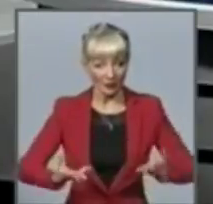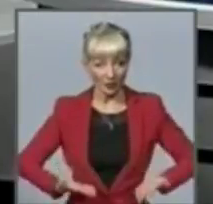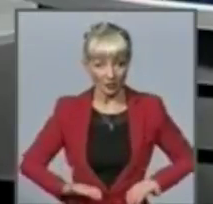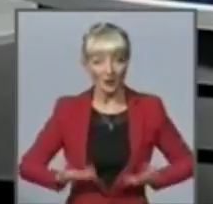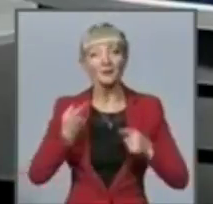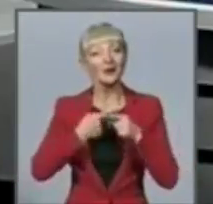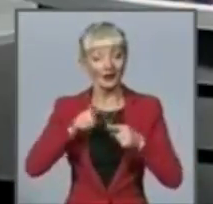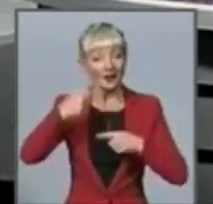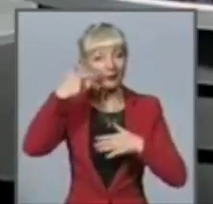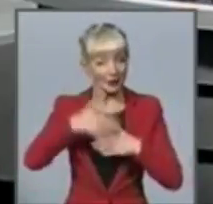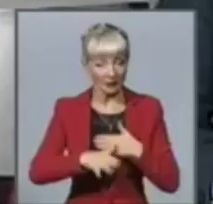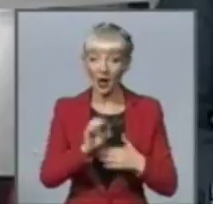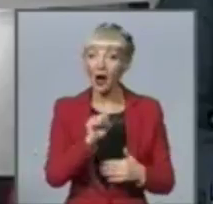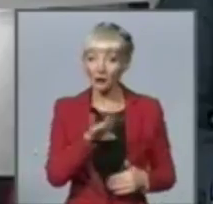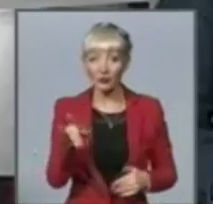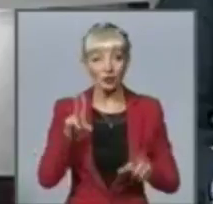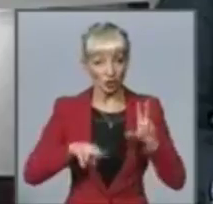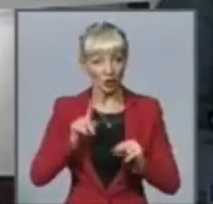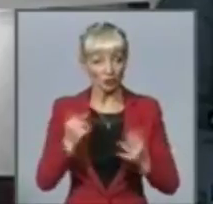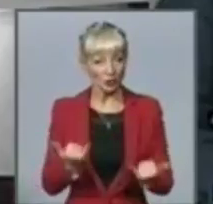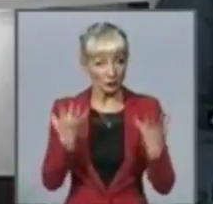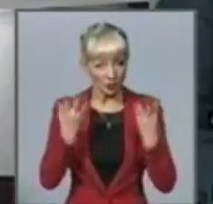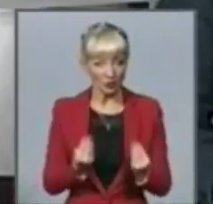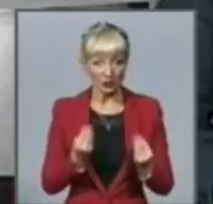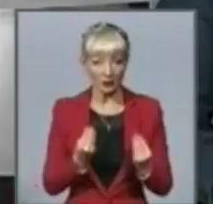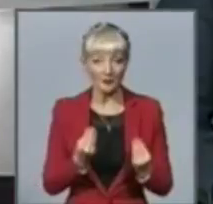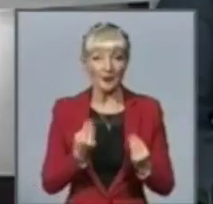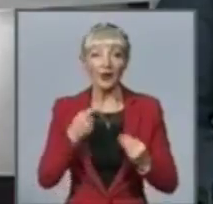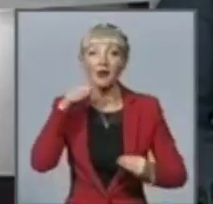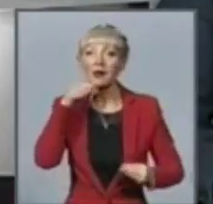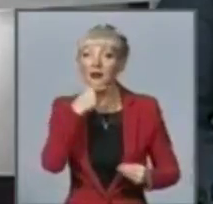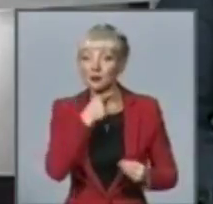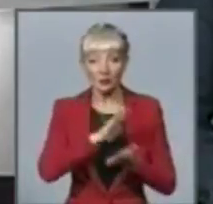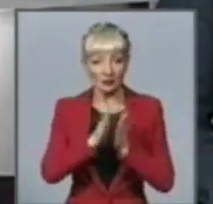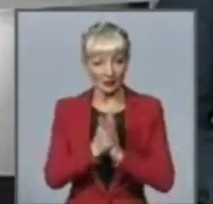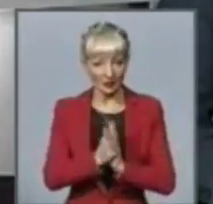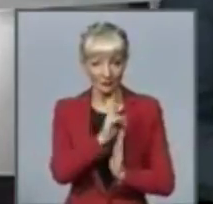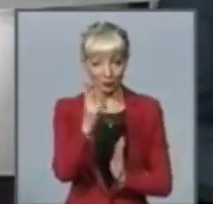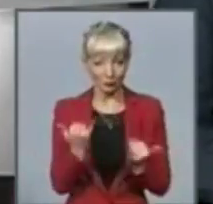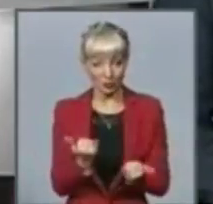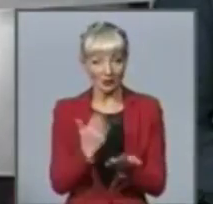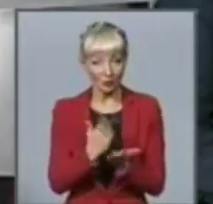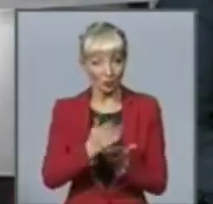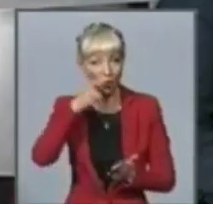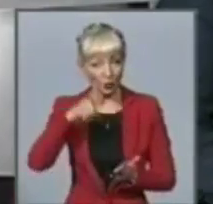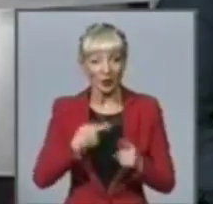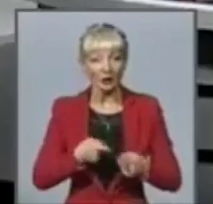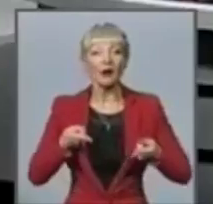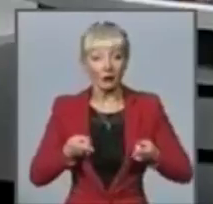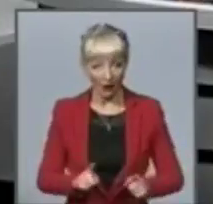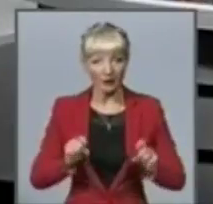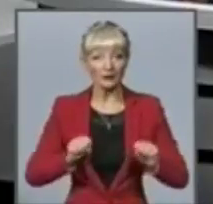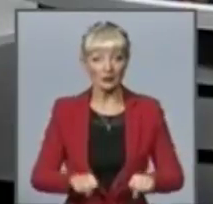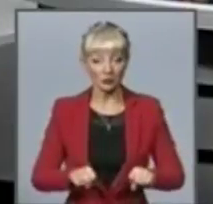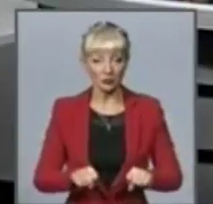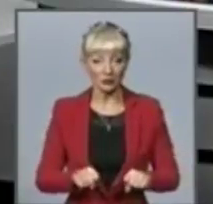це зрозуміло. А ви вважаєте, що на сьогоднішній день у тому економічному стані, в якому зараз знаходиться країна, це реально можливо? З